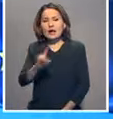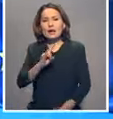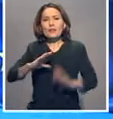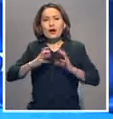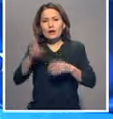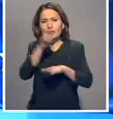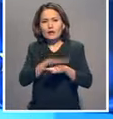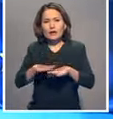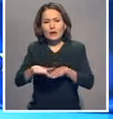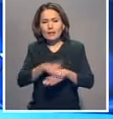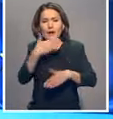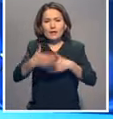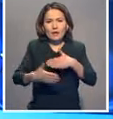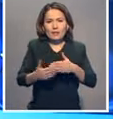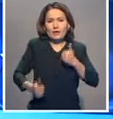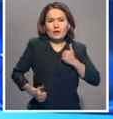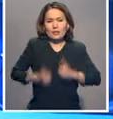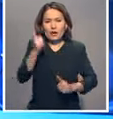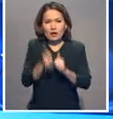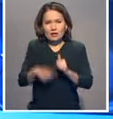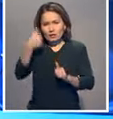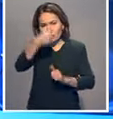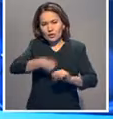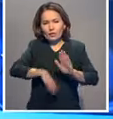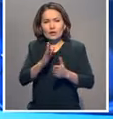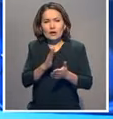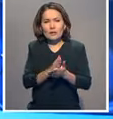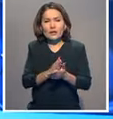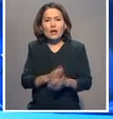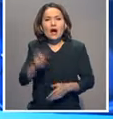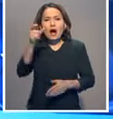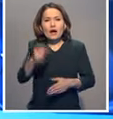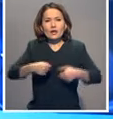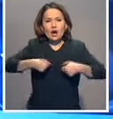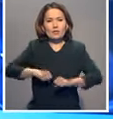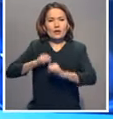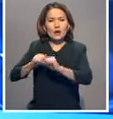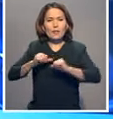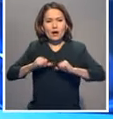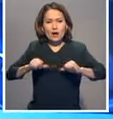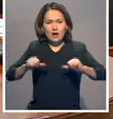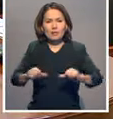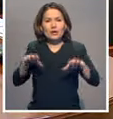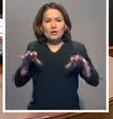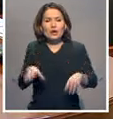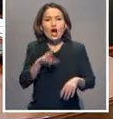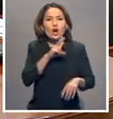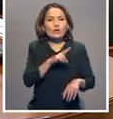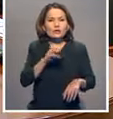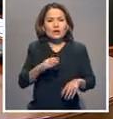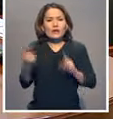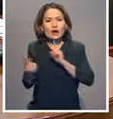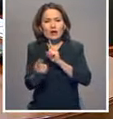Қазақстанның әлем елдері алдындағы беделі жылдан жылға артып келеді. Президент жанындағы адам құқықтары жөніндегі комиссия төрағасы Қуаныш Сұлтановпен